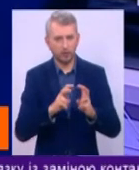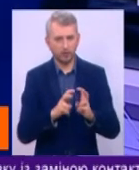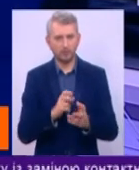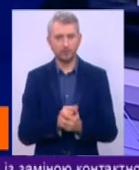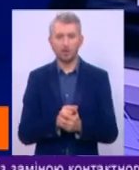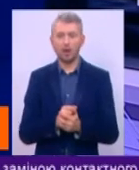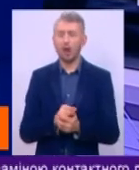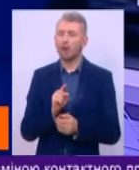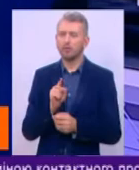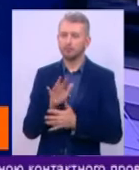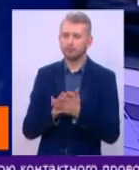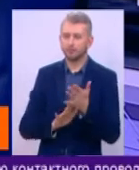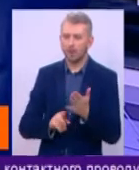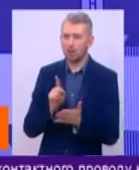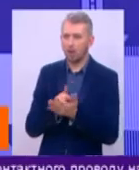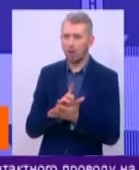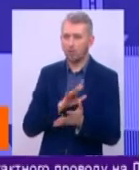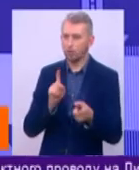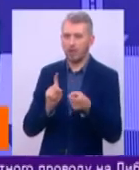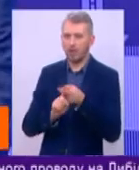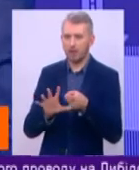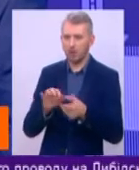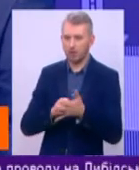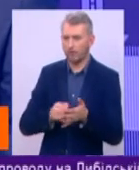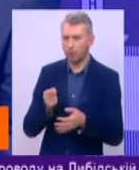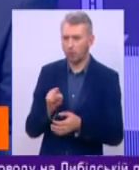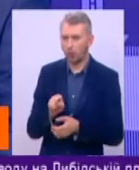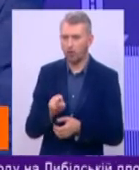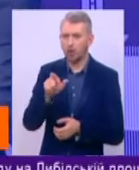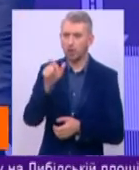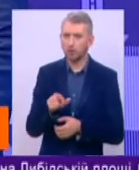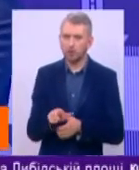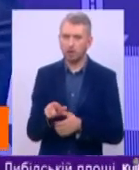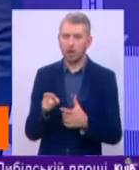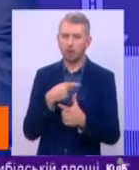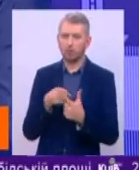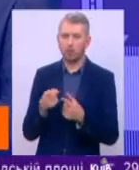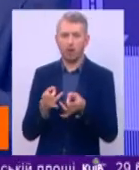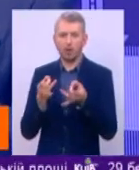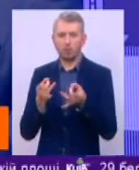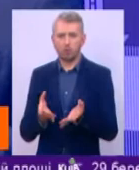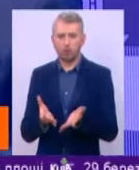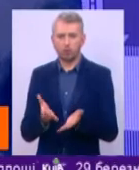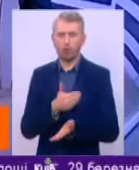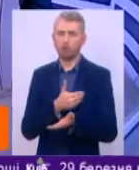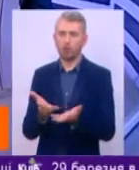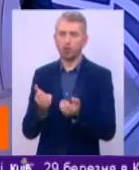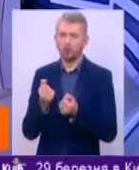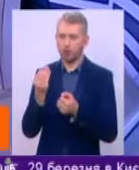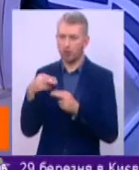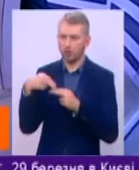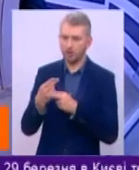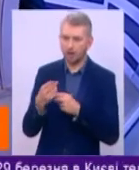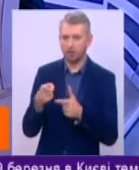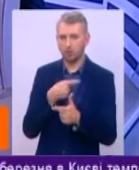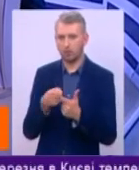цей актом... акт, даруйте, має да. бути незалежно від того, людина або просто хоче отримати компенсацію,